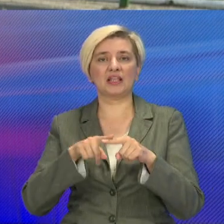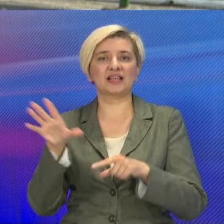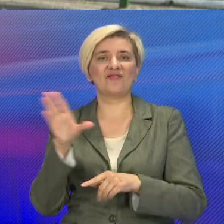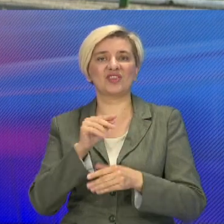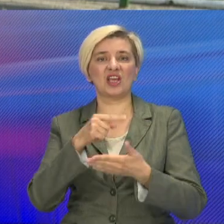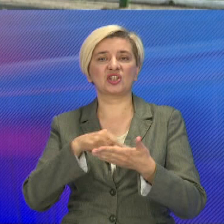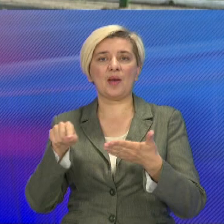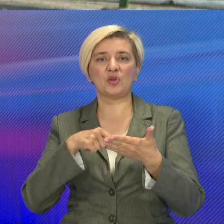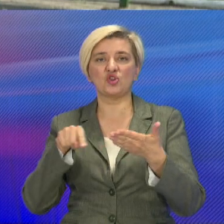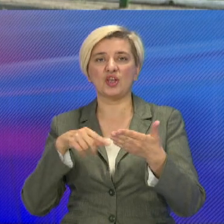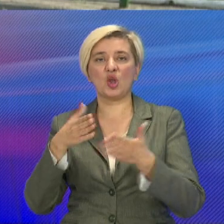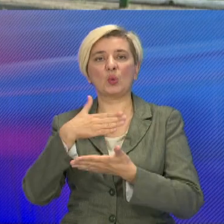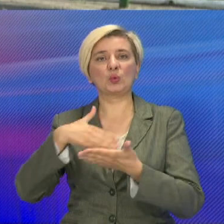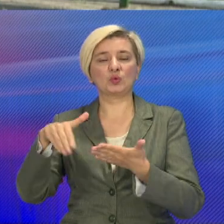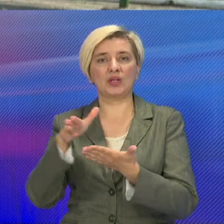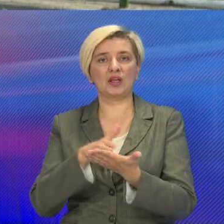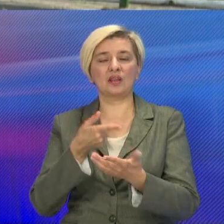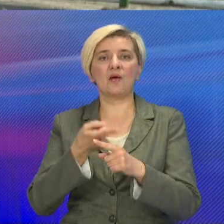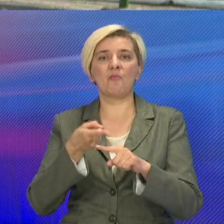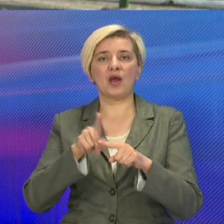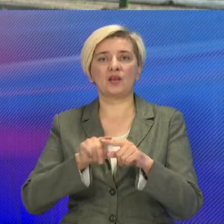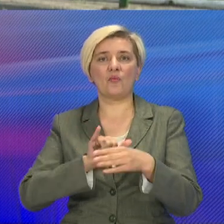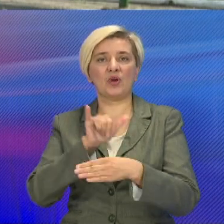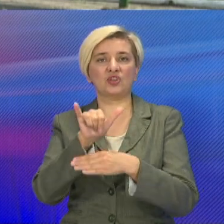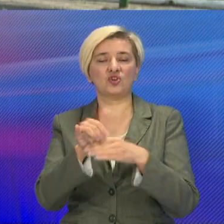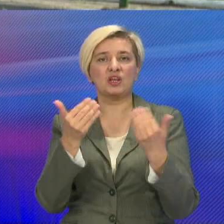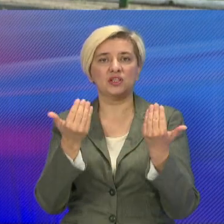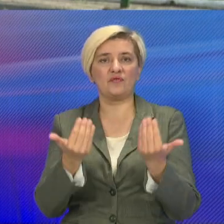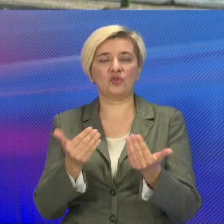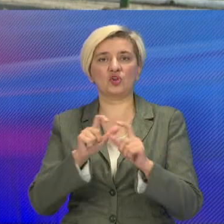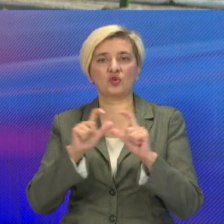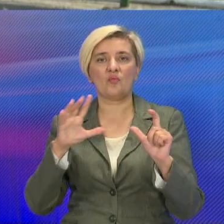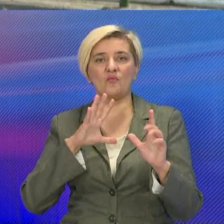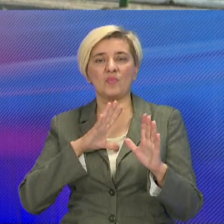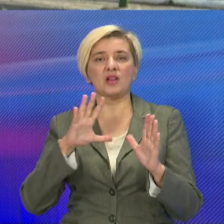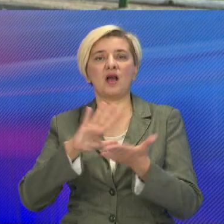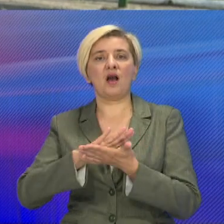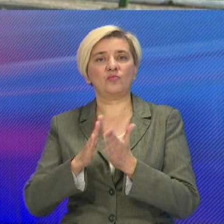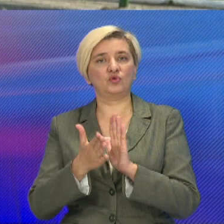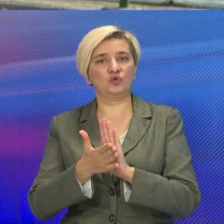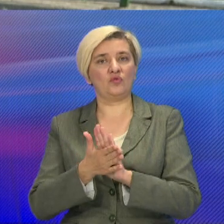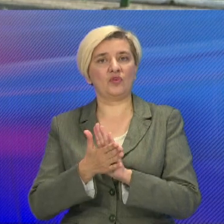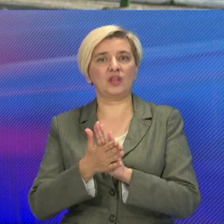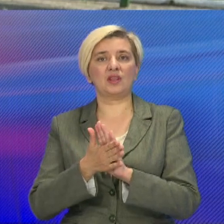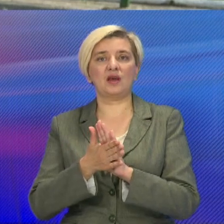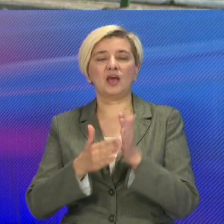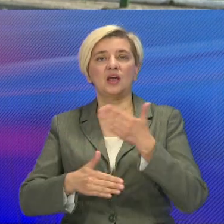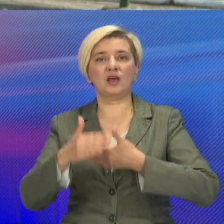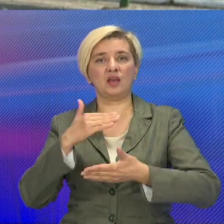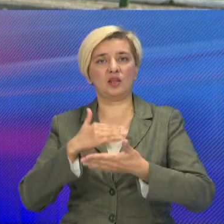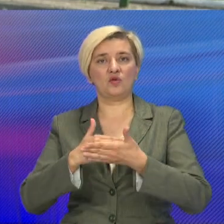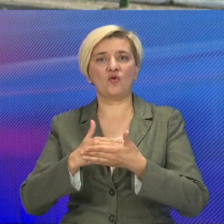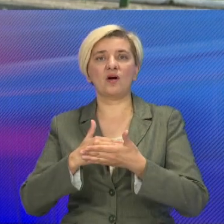замечания устранены, поэтому посещение сегодняшней школы было обусловлено итогом мониторинга в пятницу. Сегодня